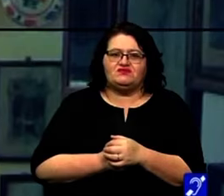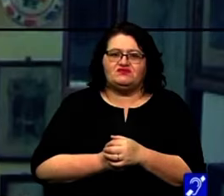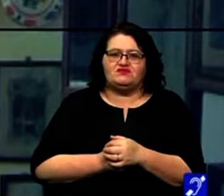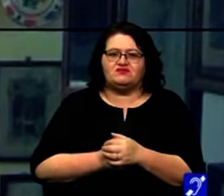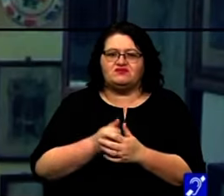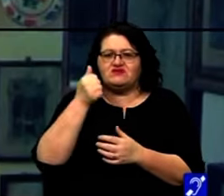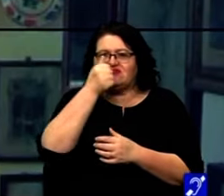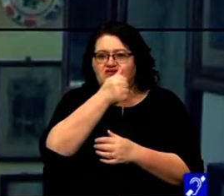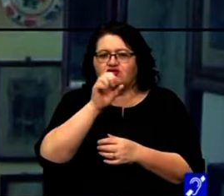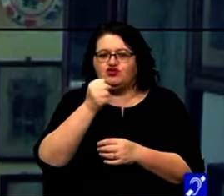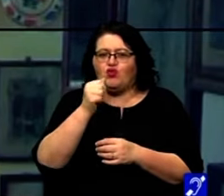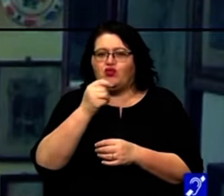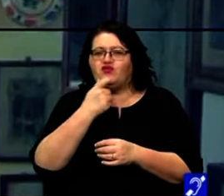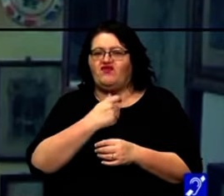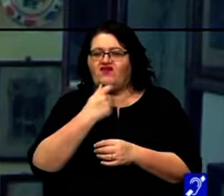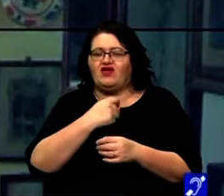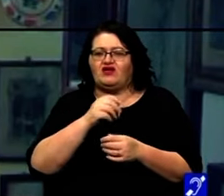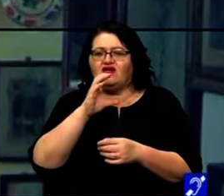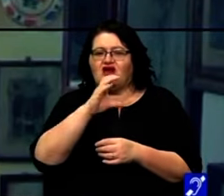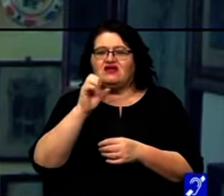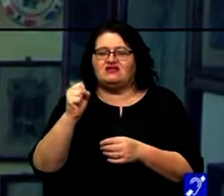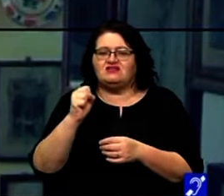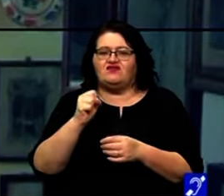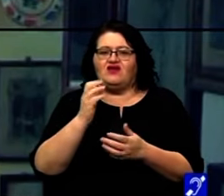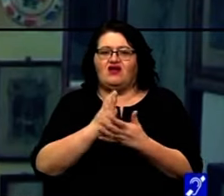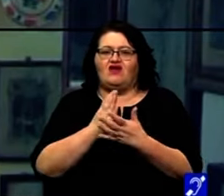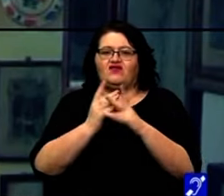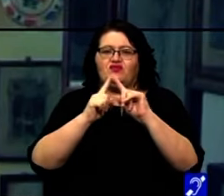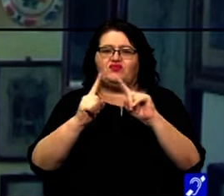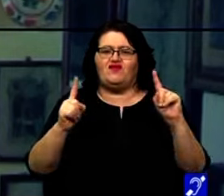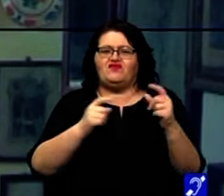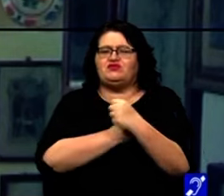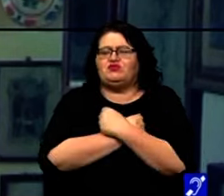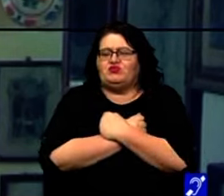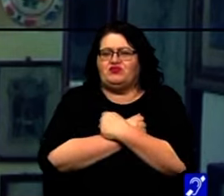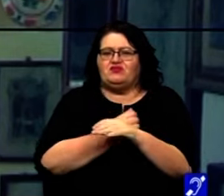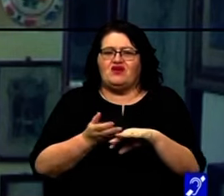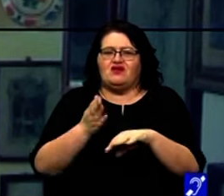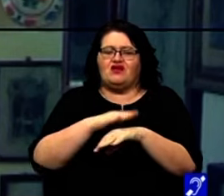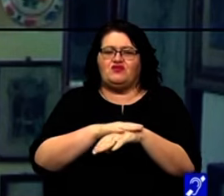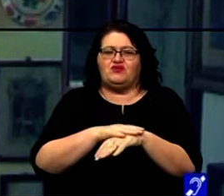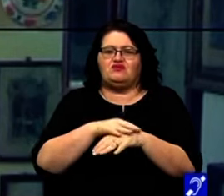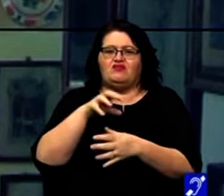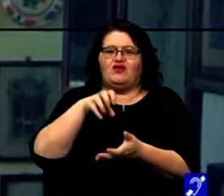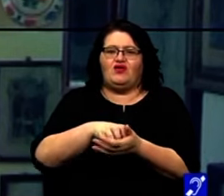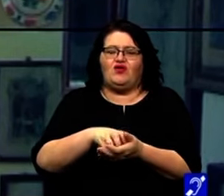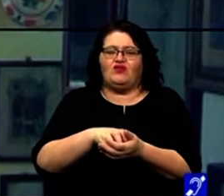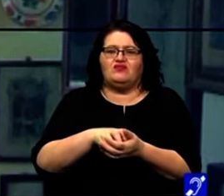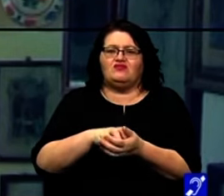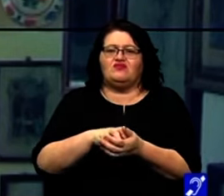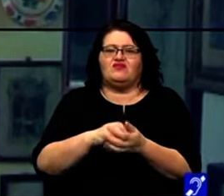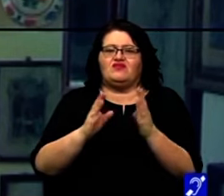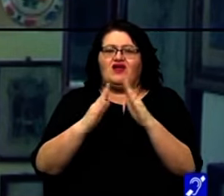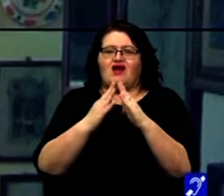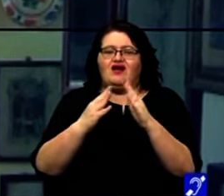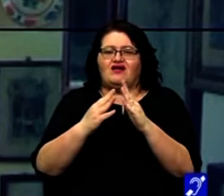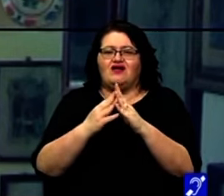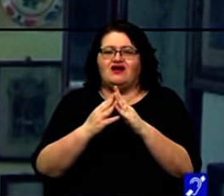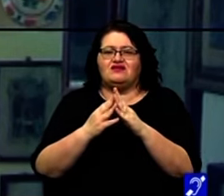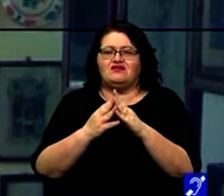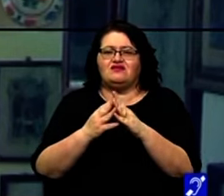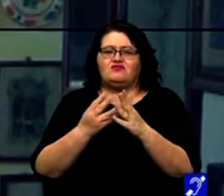În satul Șopotul Vechi din județul Caraș-Severin, un fost dascăl îndrăgostit iremediabil de ținuturile care i-au devenit acasă în